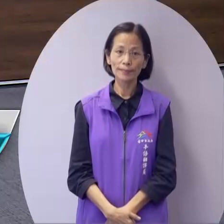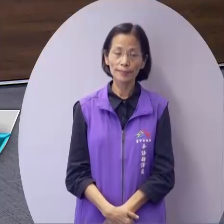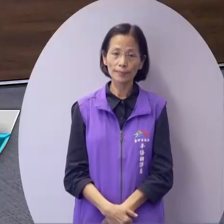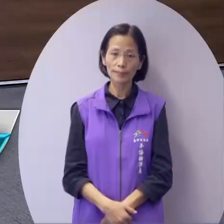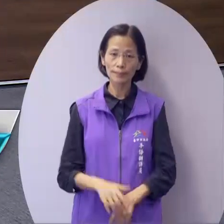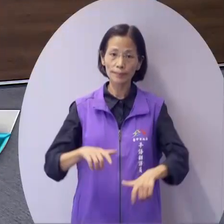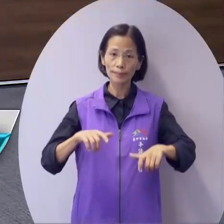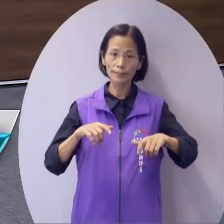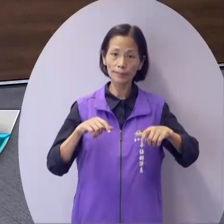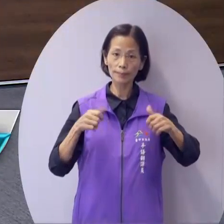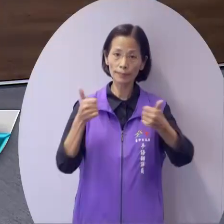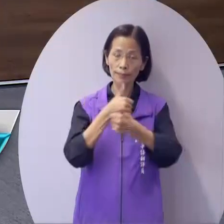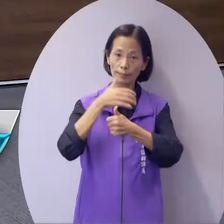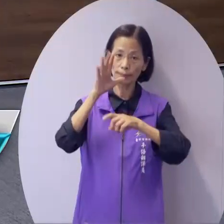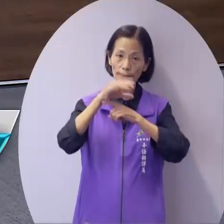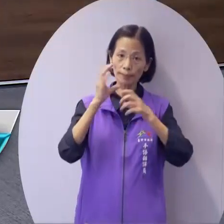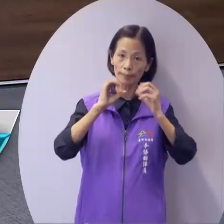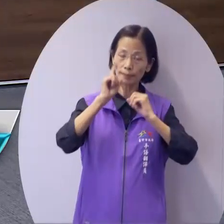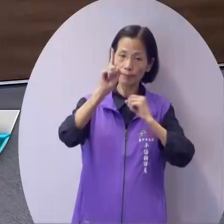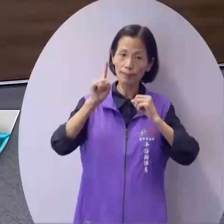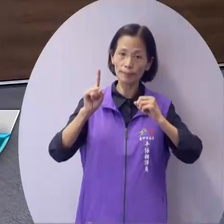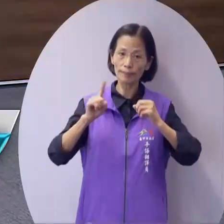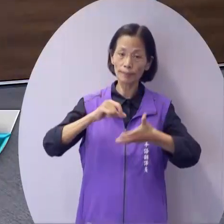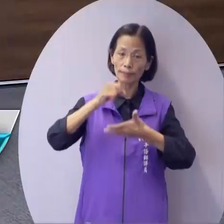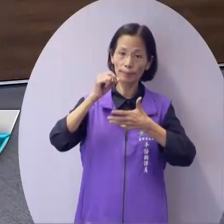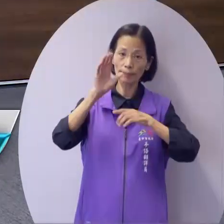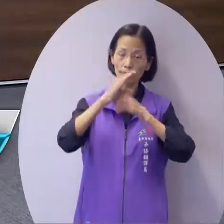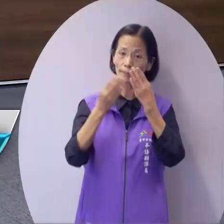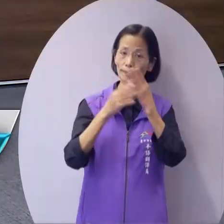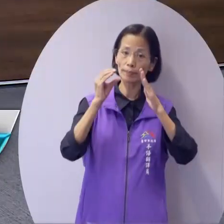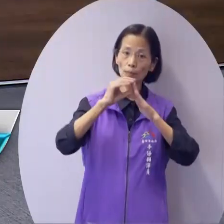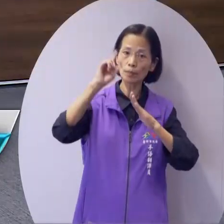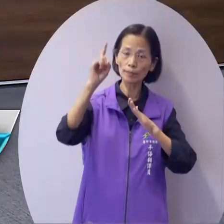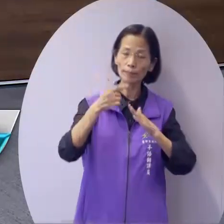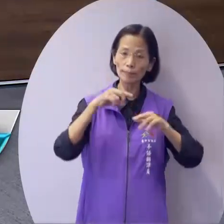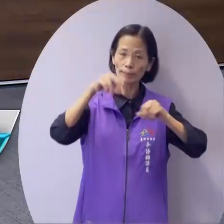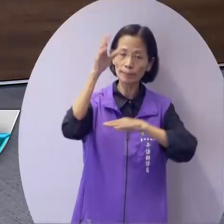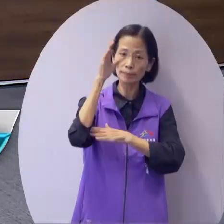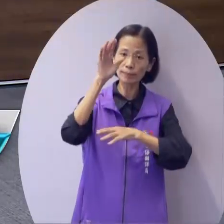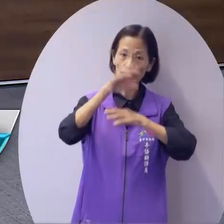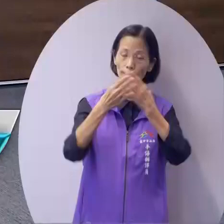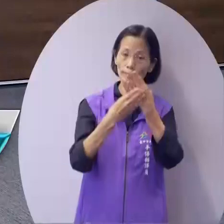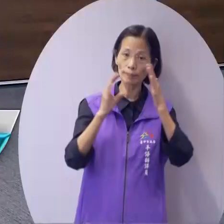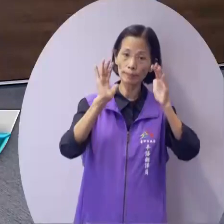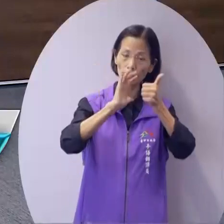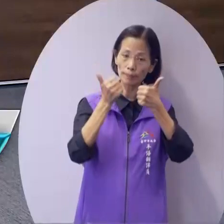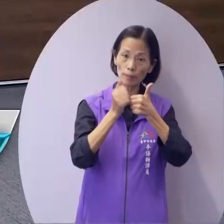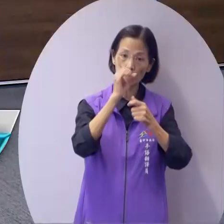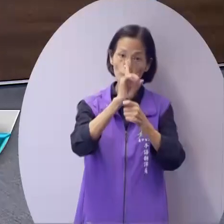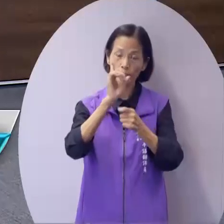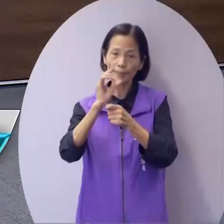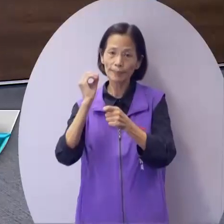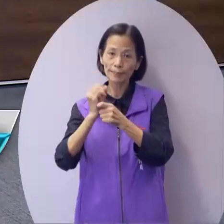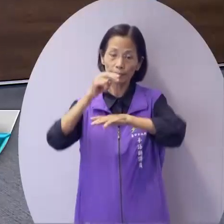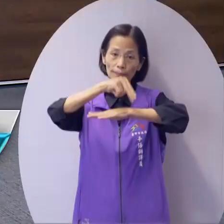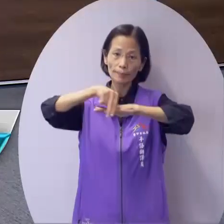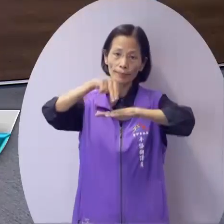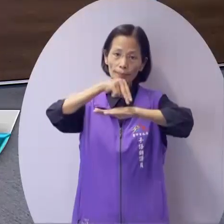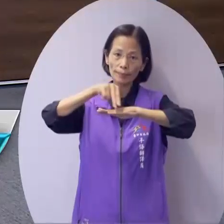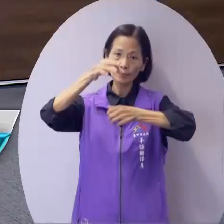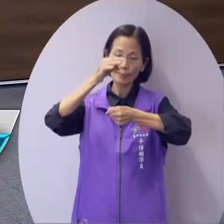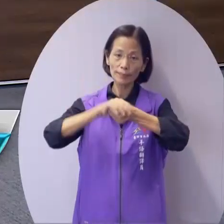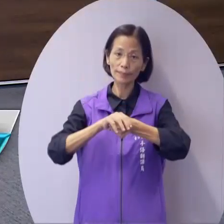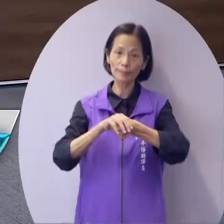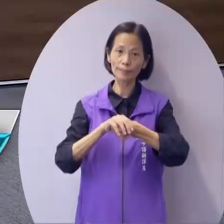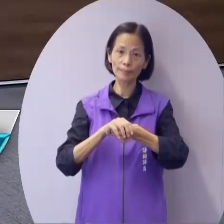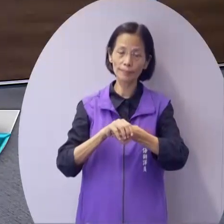案号电农01。提案机关农业局，案由行政院农业委员会110年度补助本局